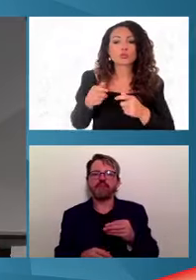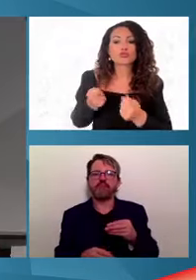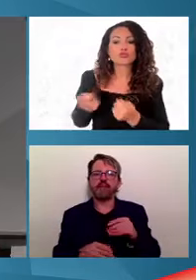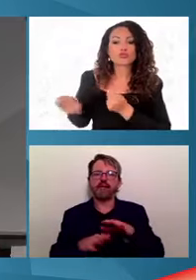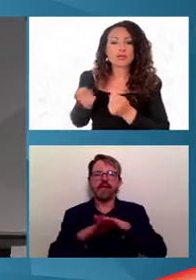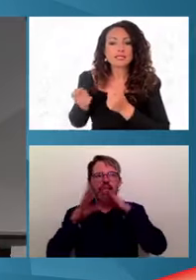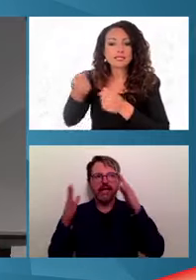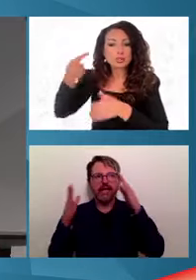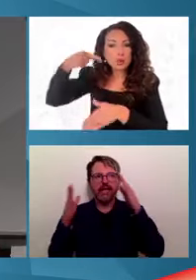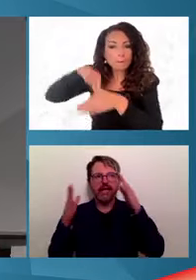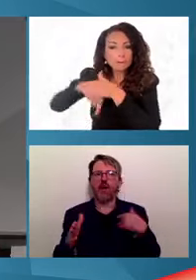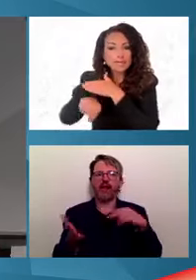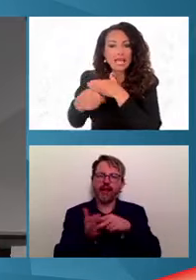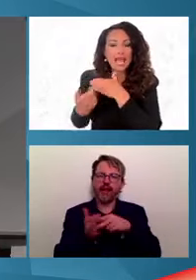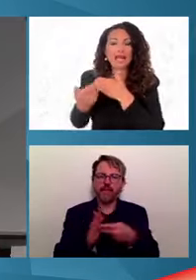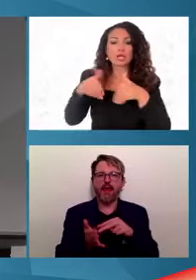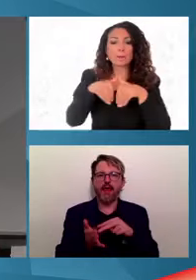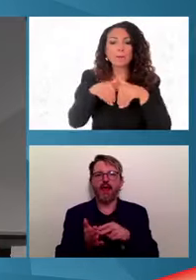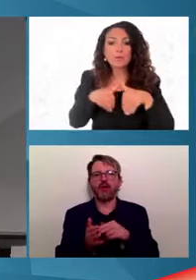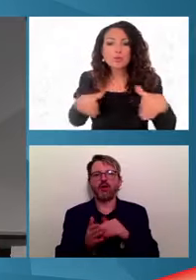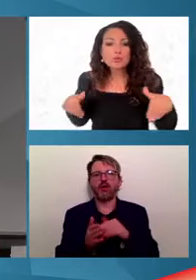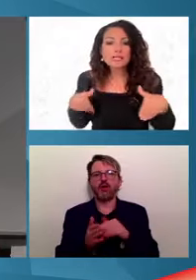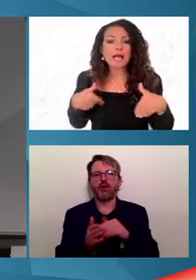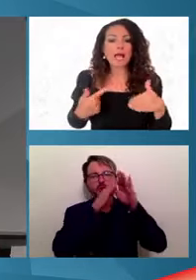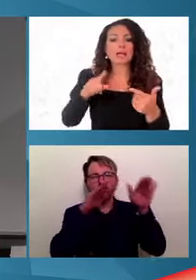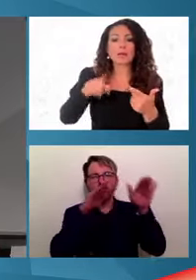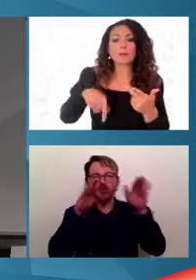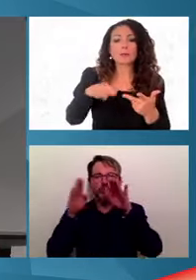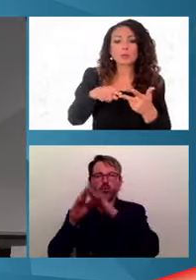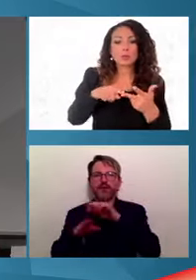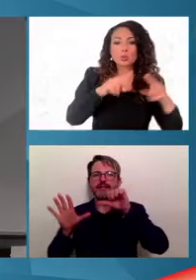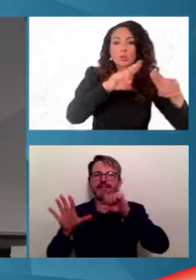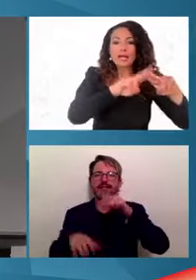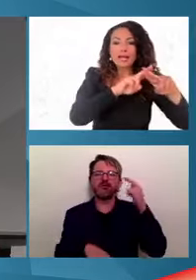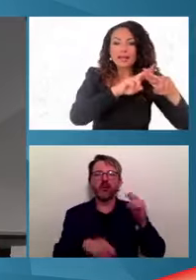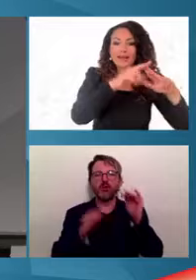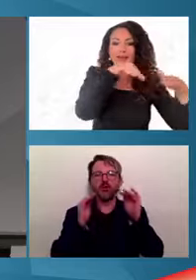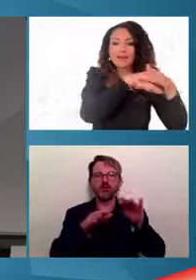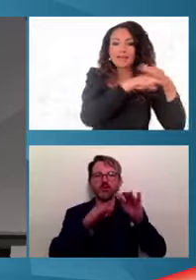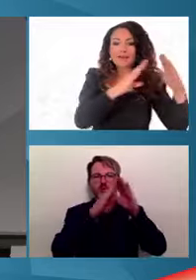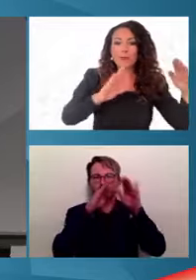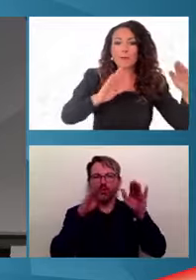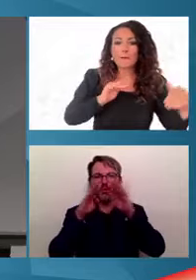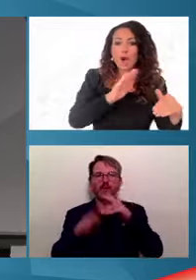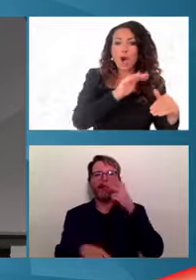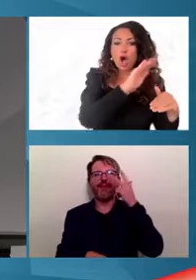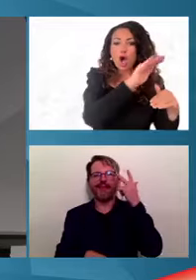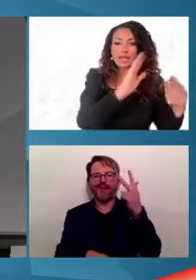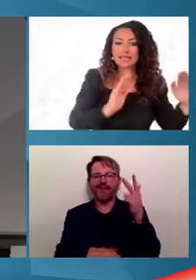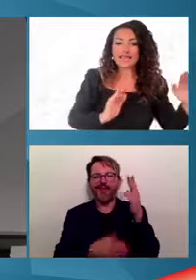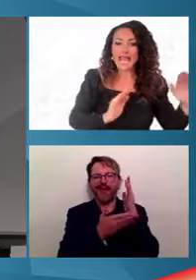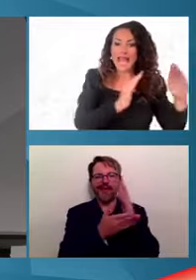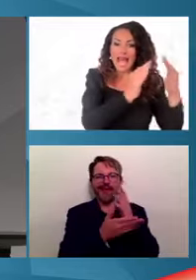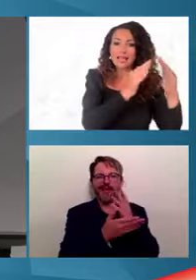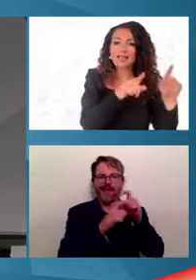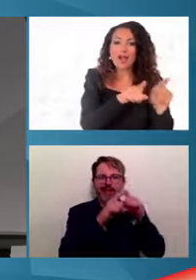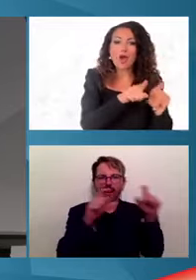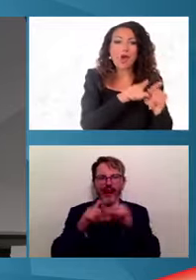rifugi, abbiamo 26 rifugi, li abbiamo divisi in tre classi di priorità, sono dei biglietti da visita bellissimi per il nostro Alto